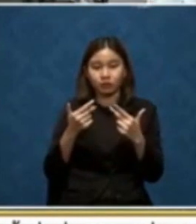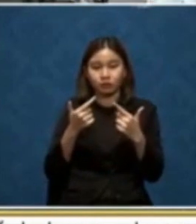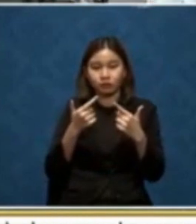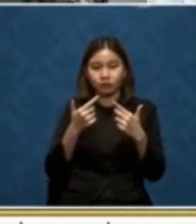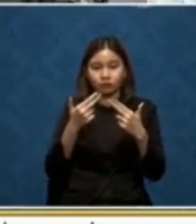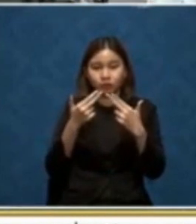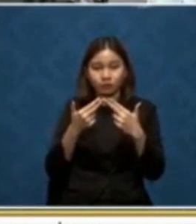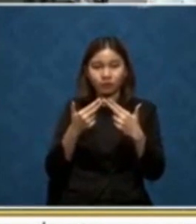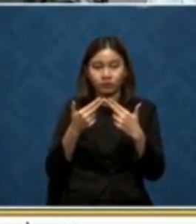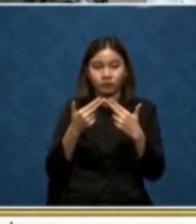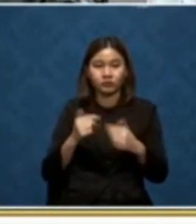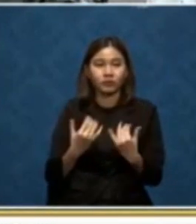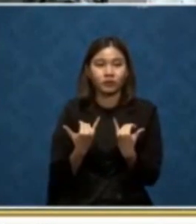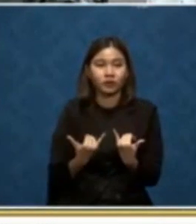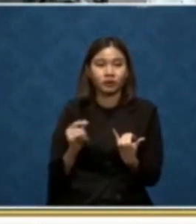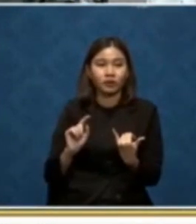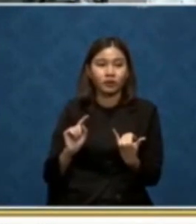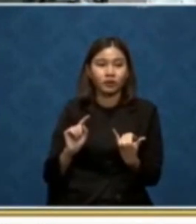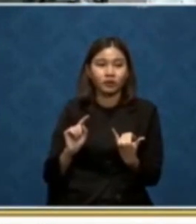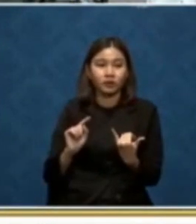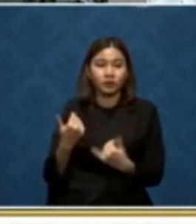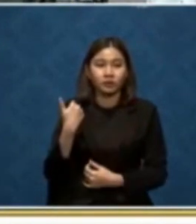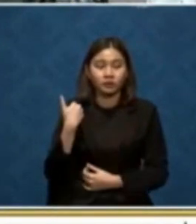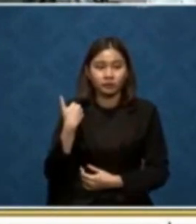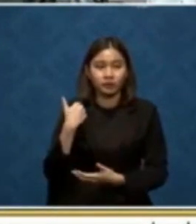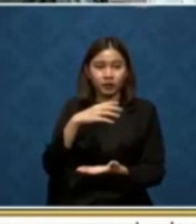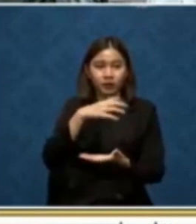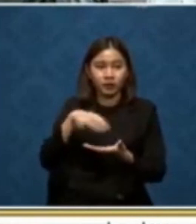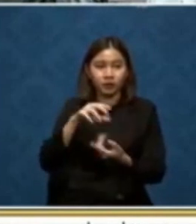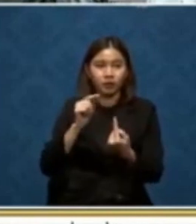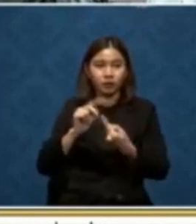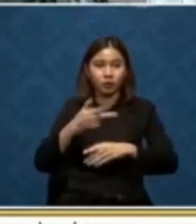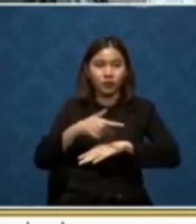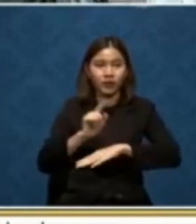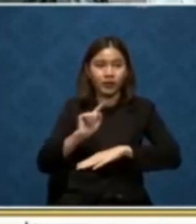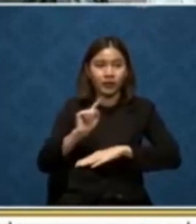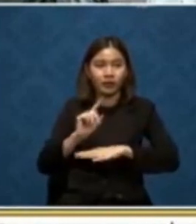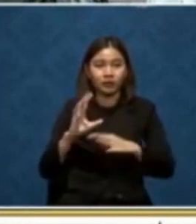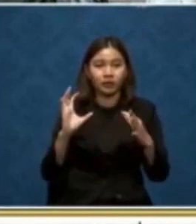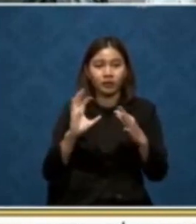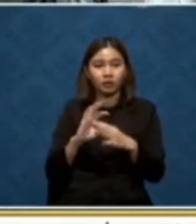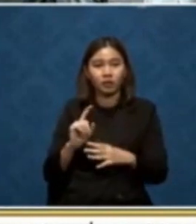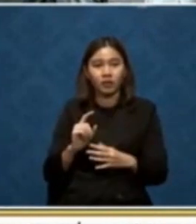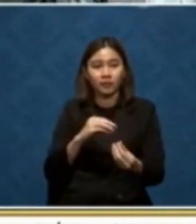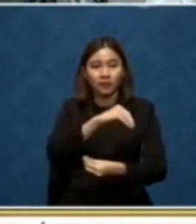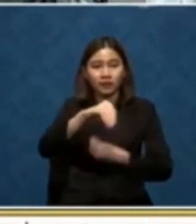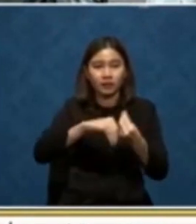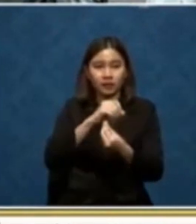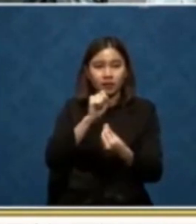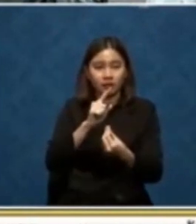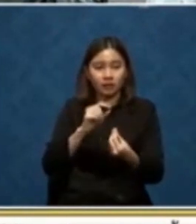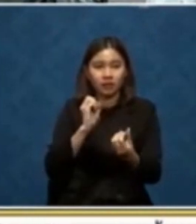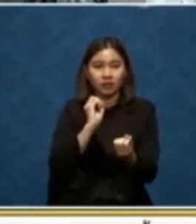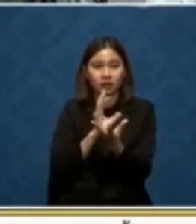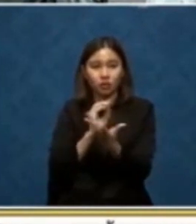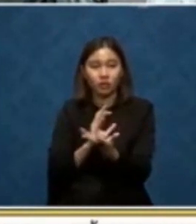สร้างชาติวันนี้ดิฉันมีเรื่องกราบเรียนท่านประธานเรื่องความเดือดร้อนเกี่ยวกับเศรษฐกิจปากท้อง